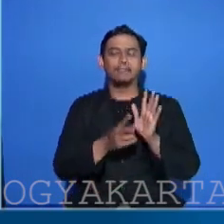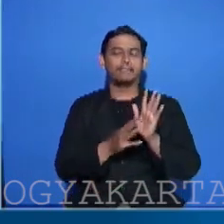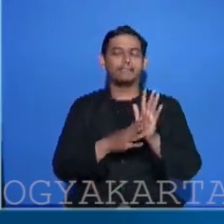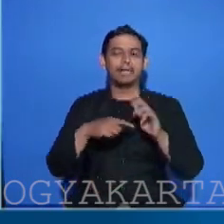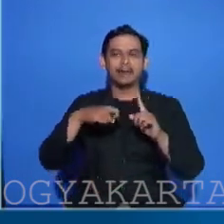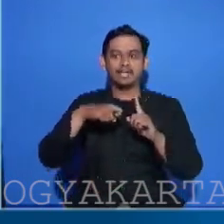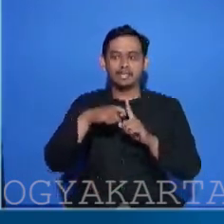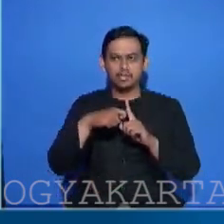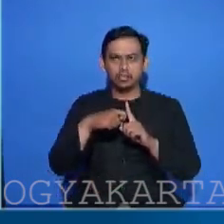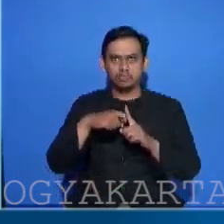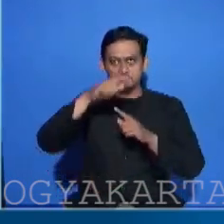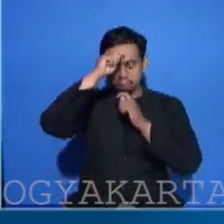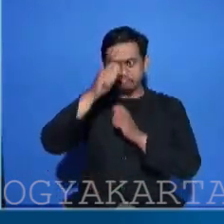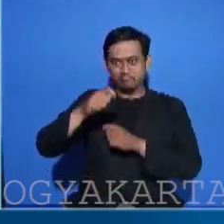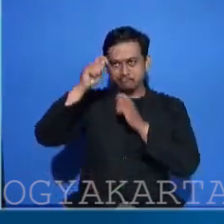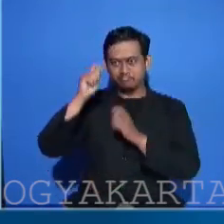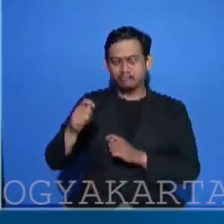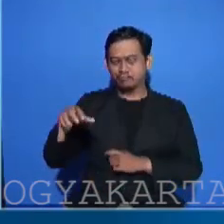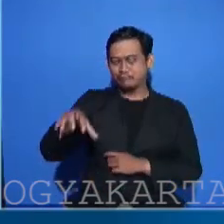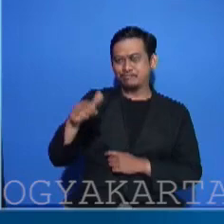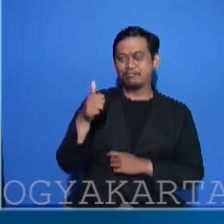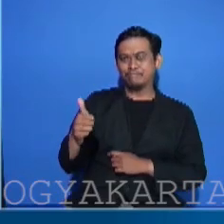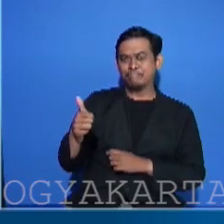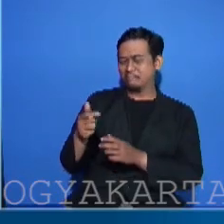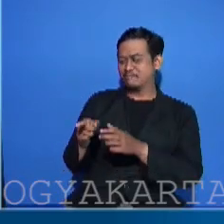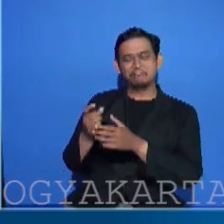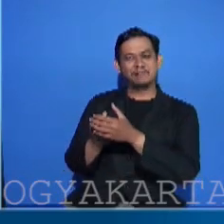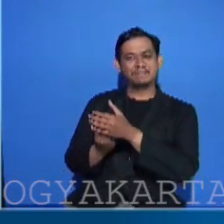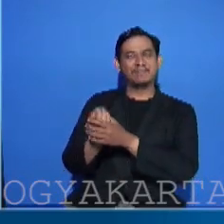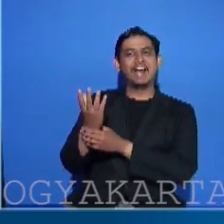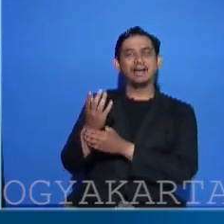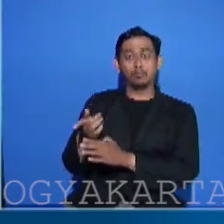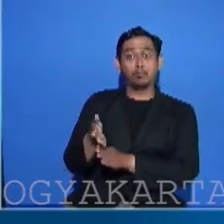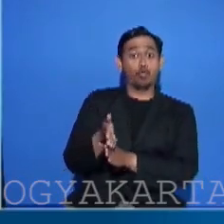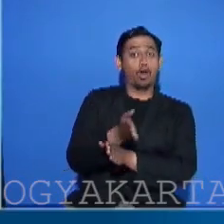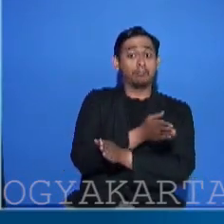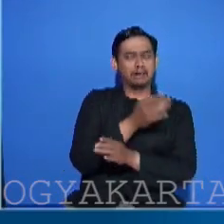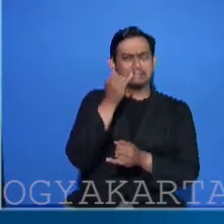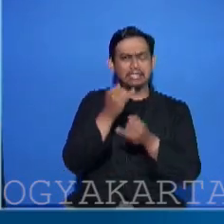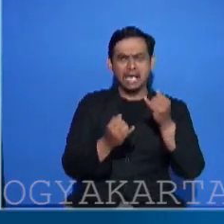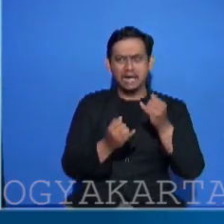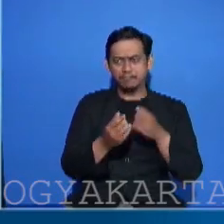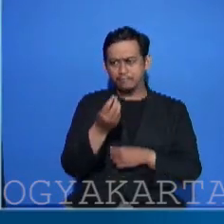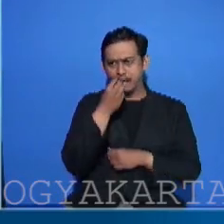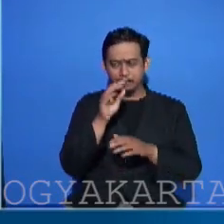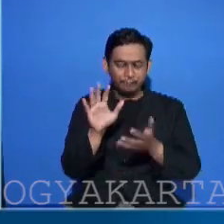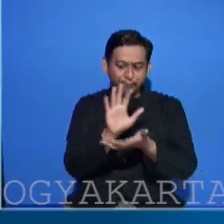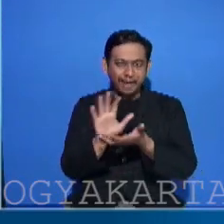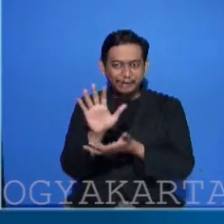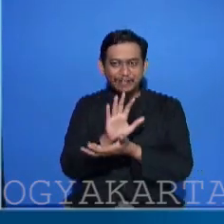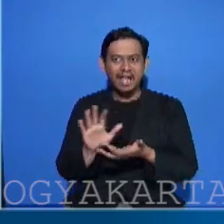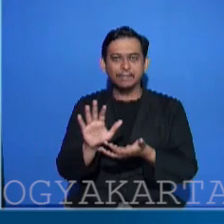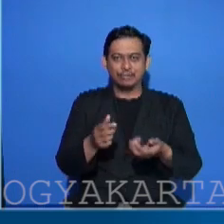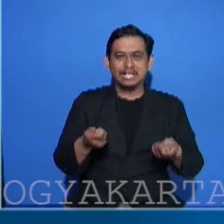mengapresiasi peternakan ini karena mampu mengembangkan mulai dari hulu hingga Hilir ya Ini mulai pakan perawatan hingga pengelolaan